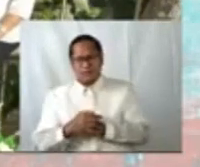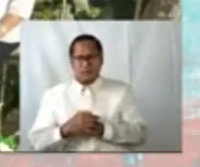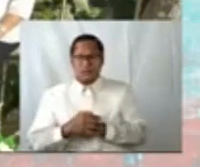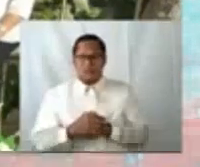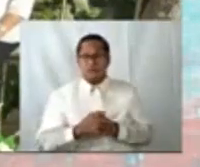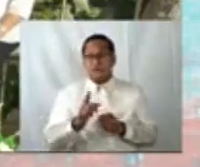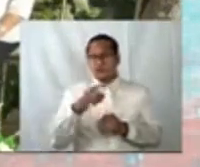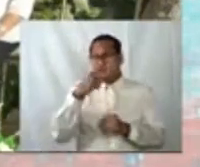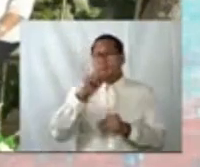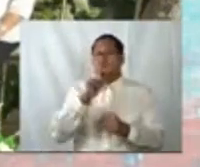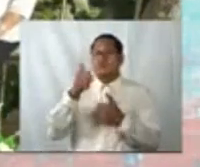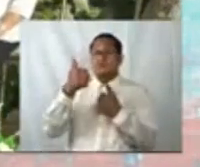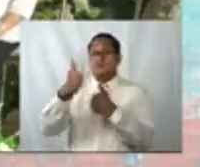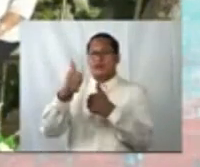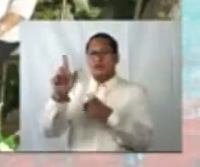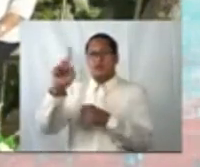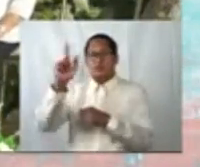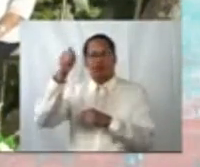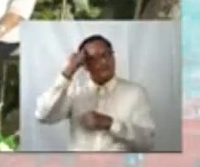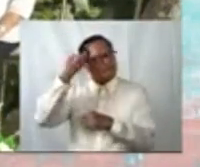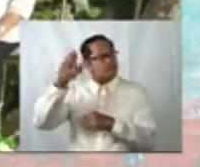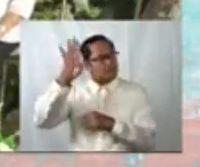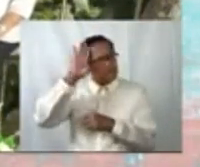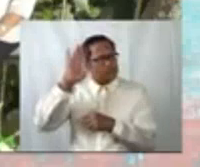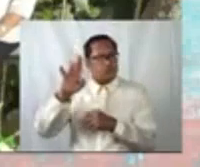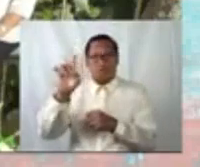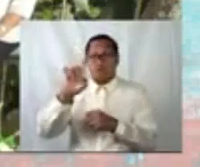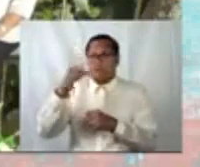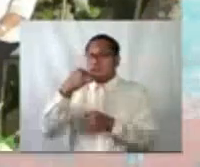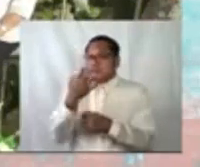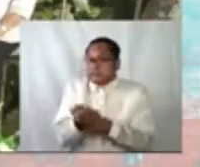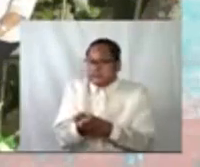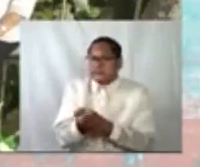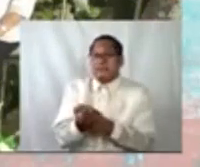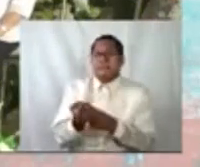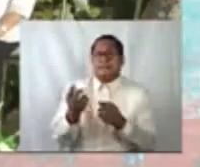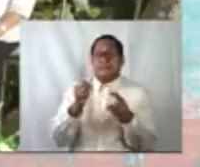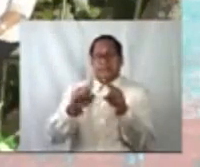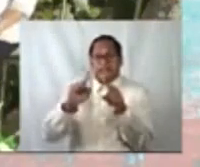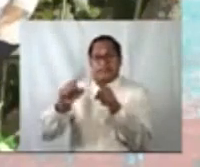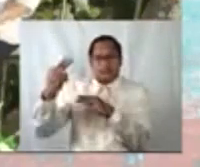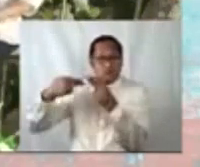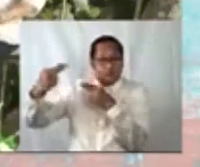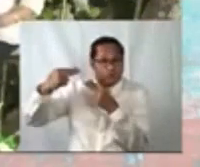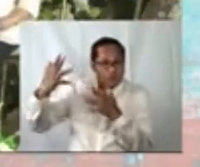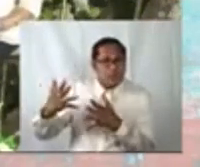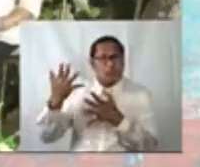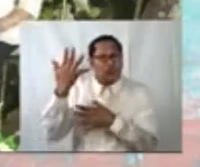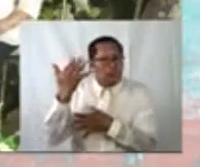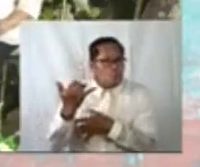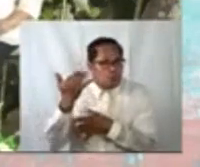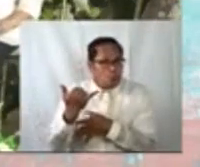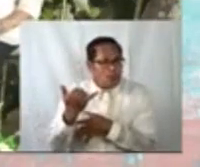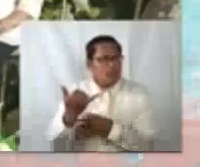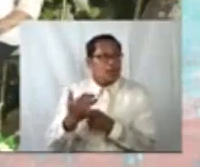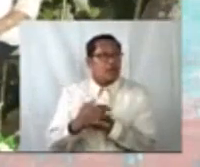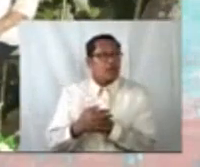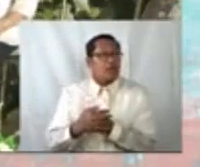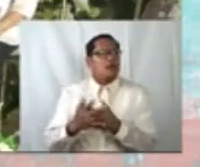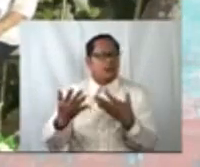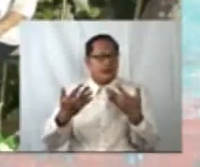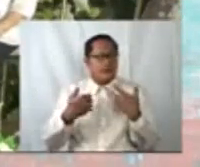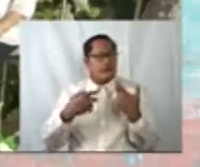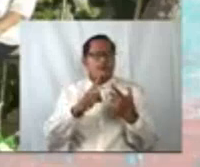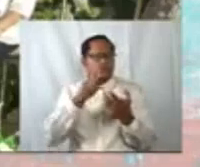because he followed from Bonifacio. So yun yung yeah, sinasabi ng mga ilang historiador kung bakit naniniwala kami